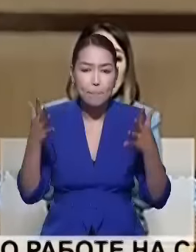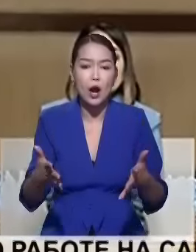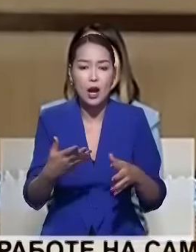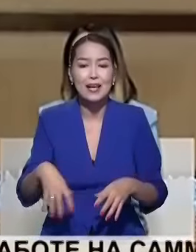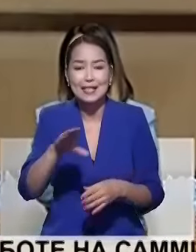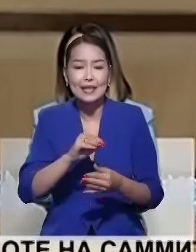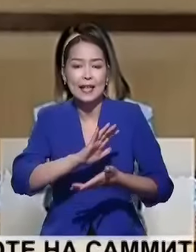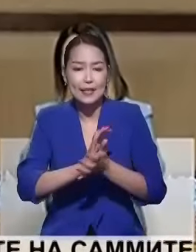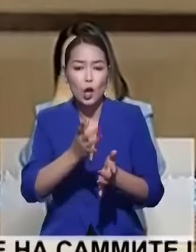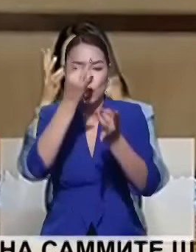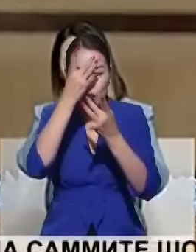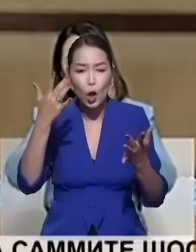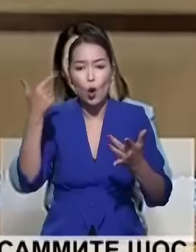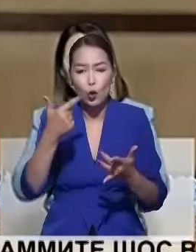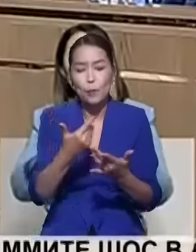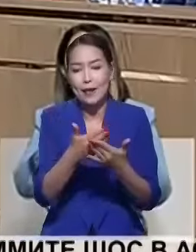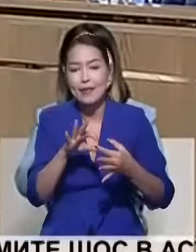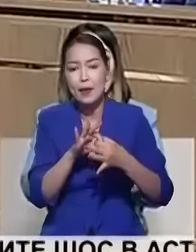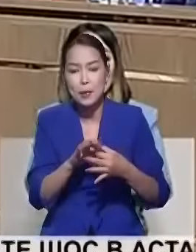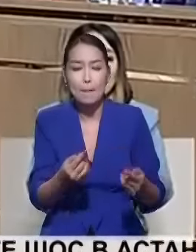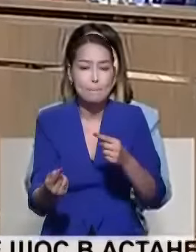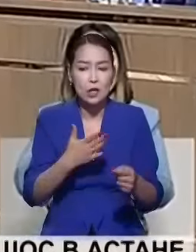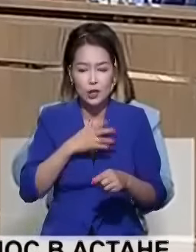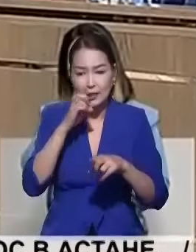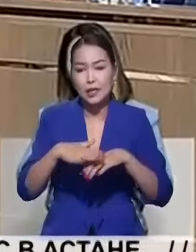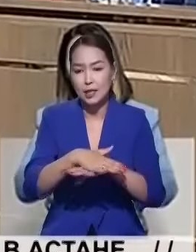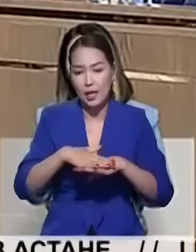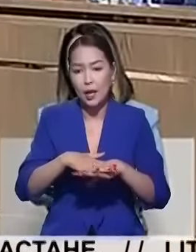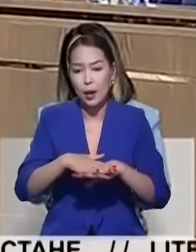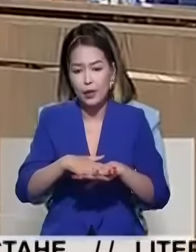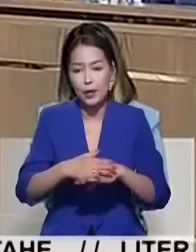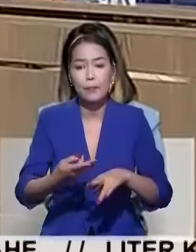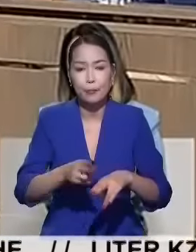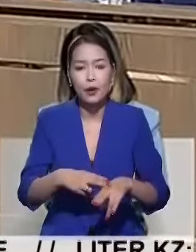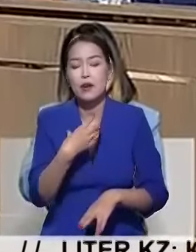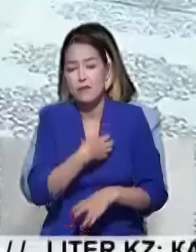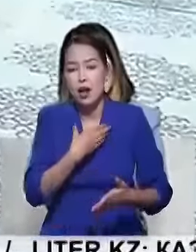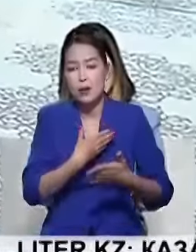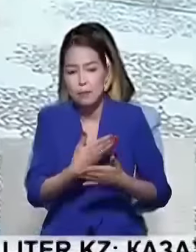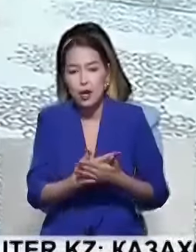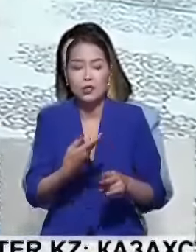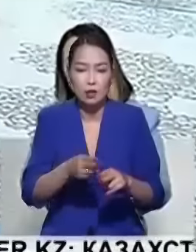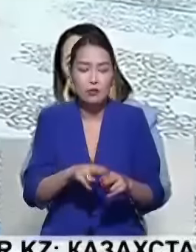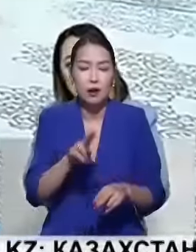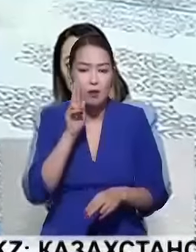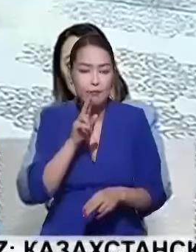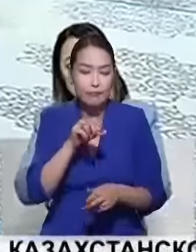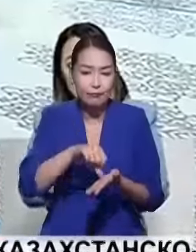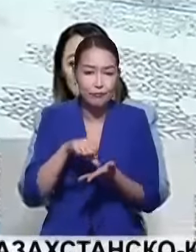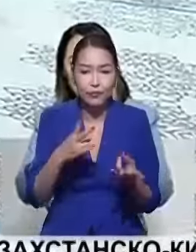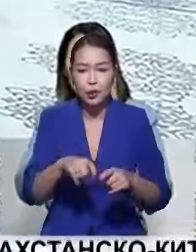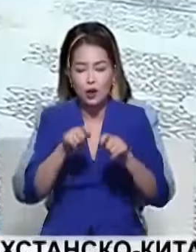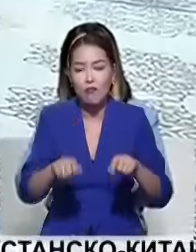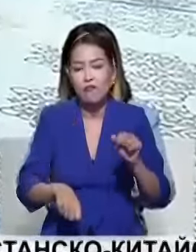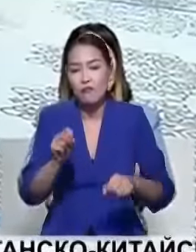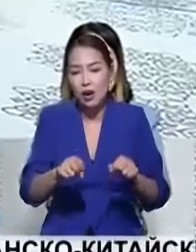тесных культурно-гуманитарных связей между нашими странами. В это дело важно активно вовлекать молодежь, создавая